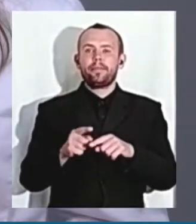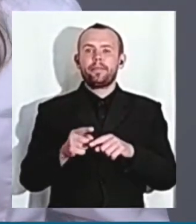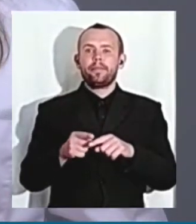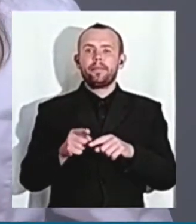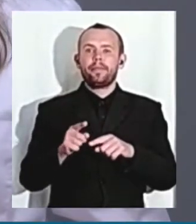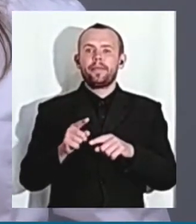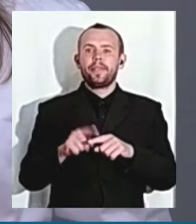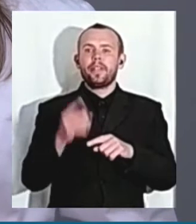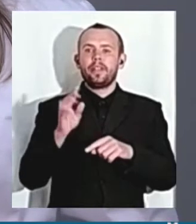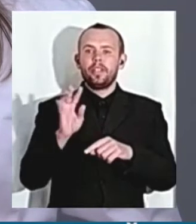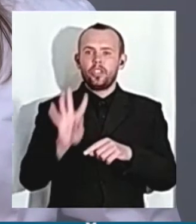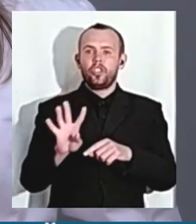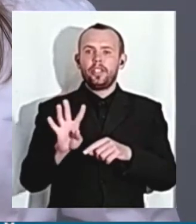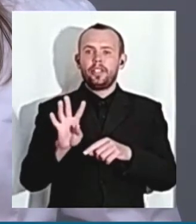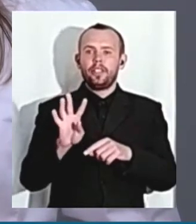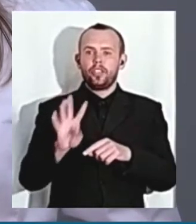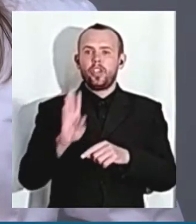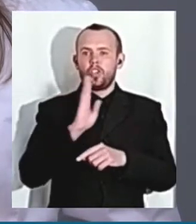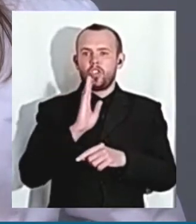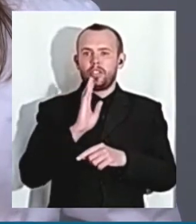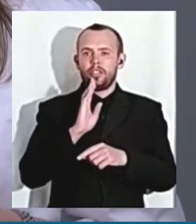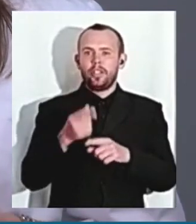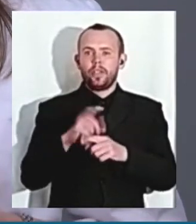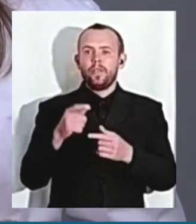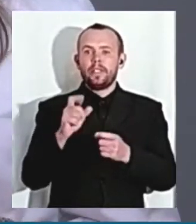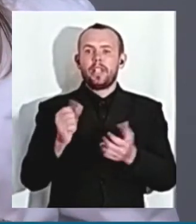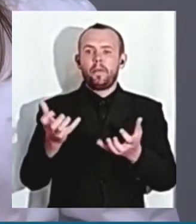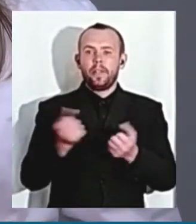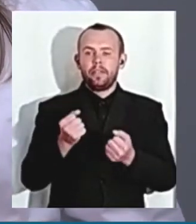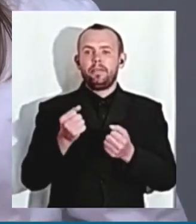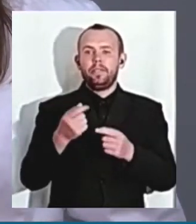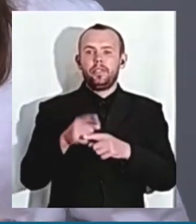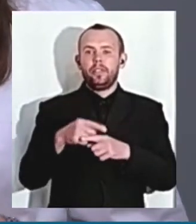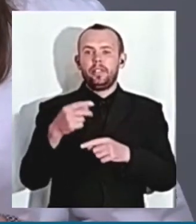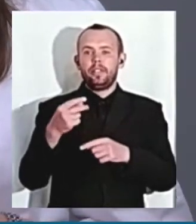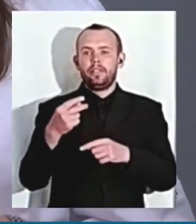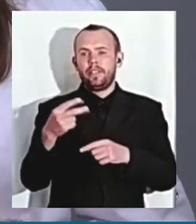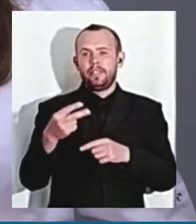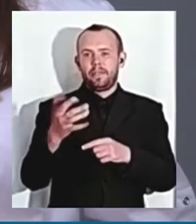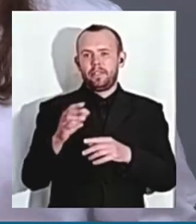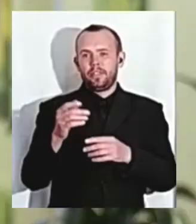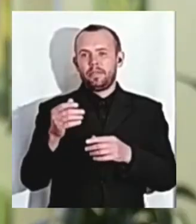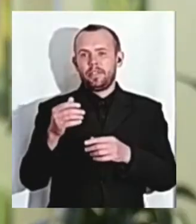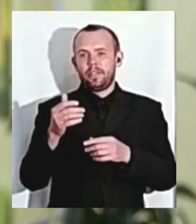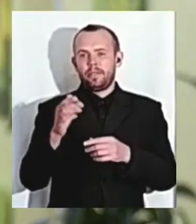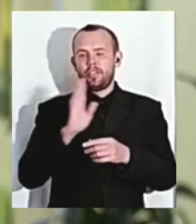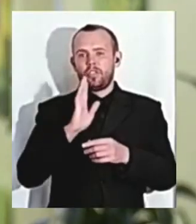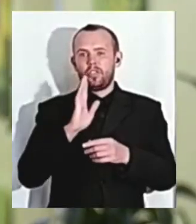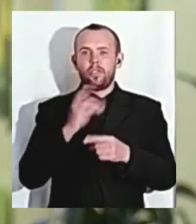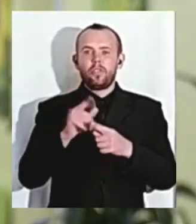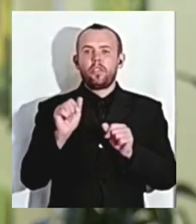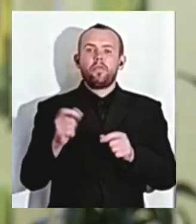4 женщины. То есть за прием это 20-25 женщин. В принципі, ми навіть можемо чуть більше приймати. За